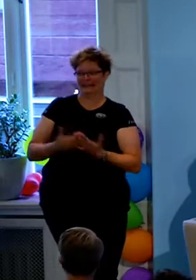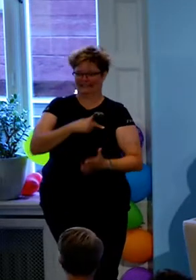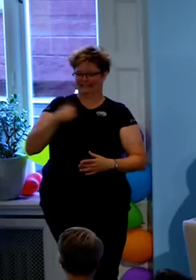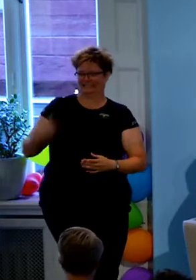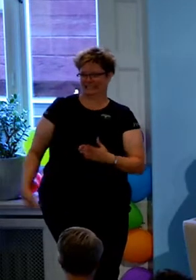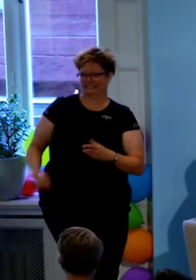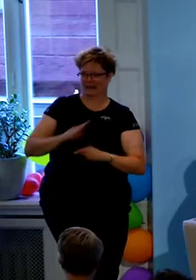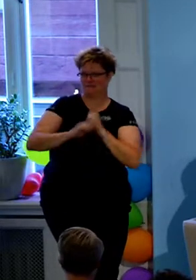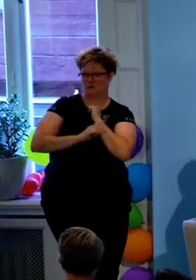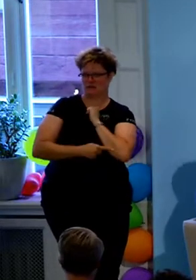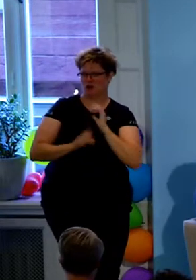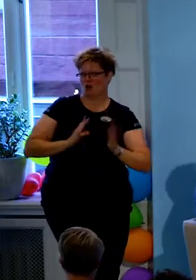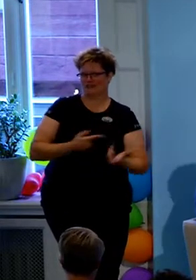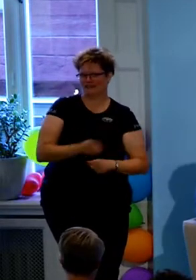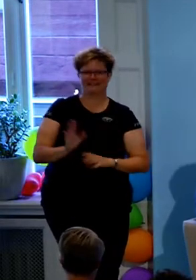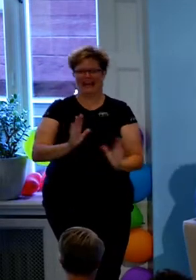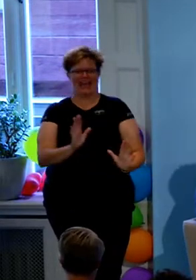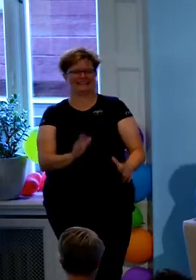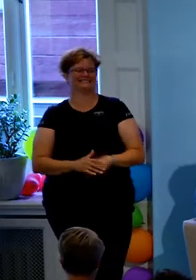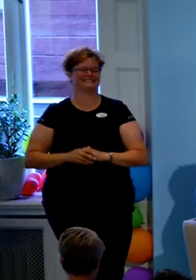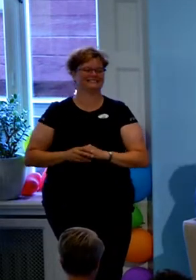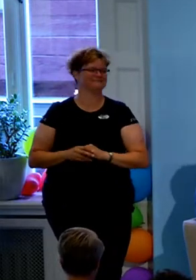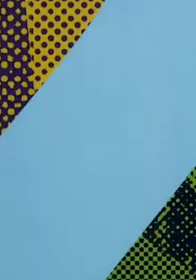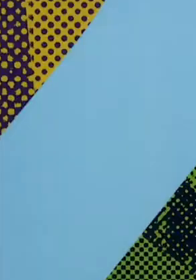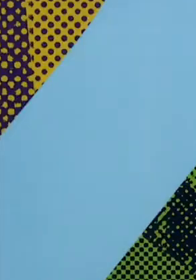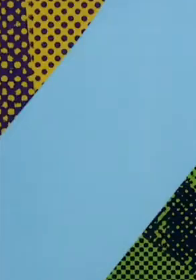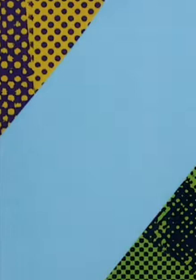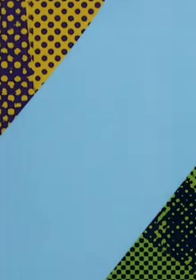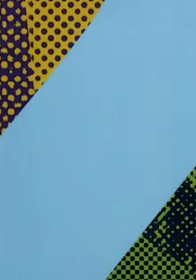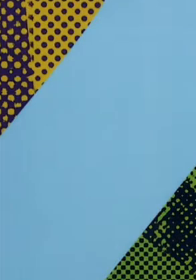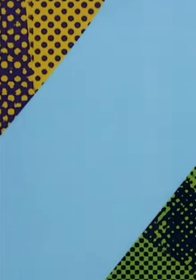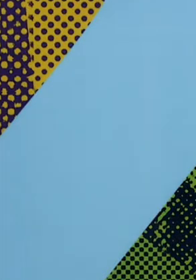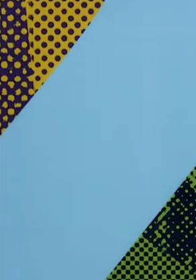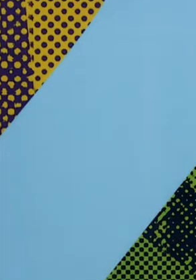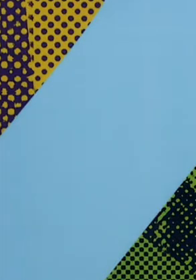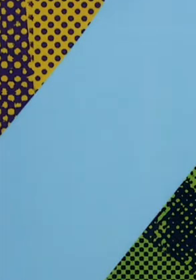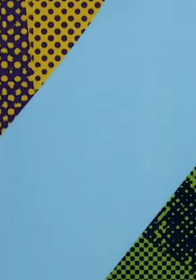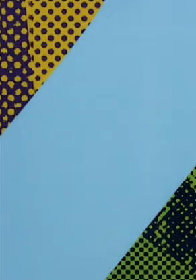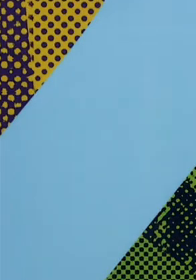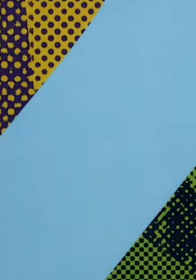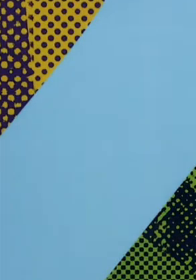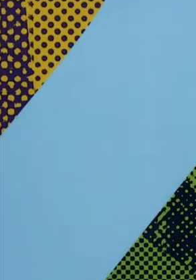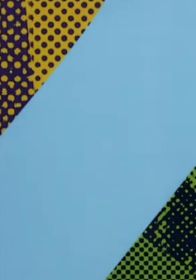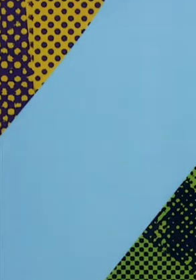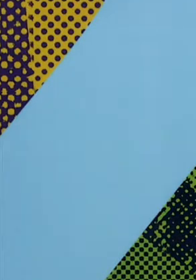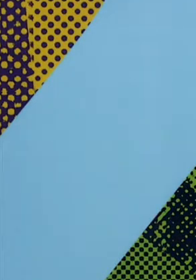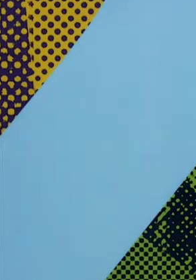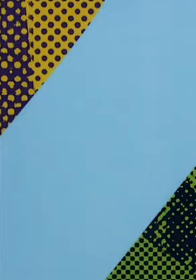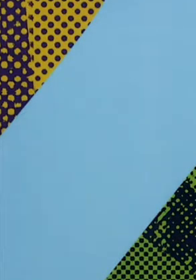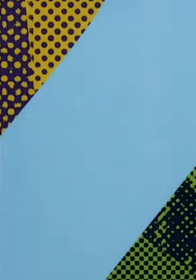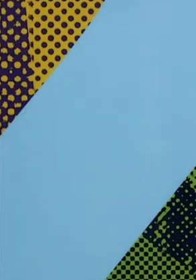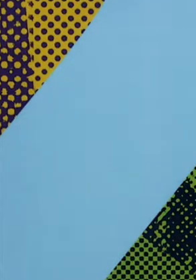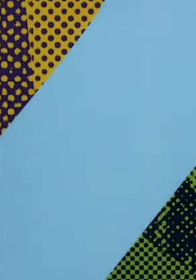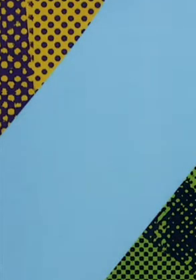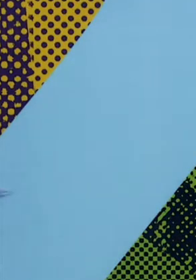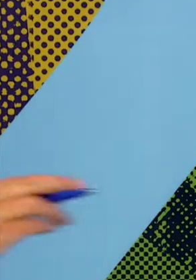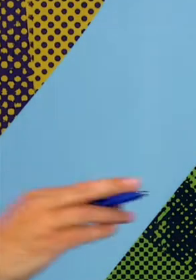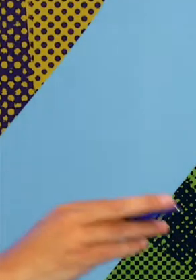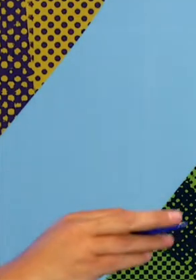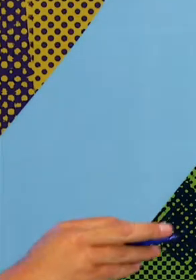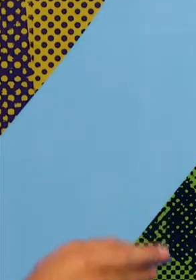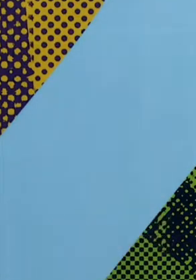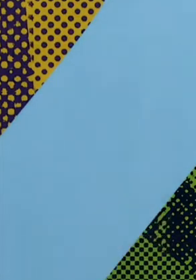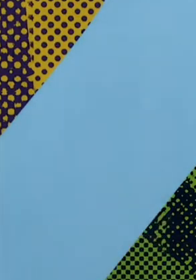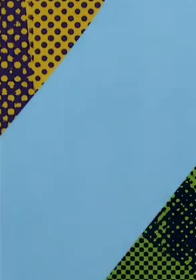modellen ni jobbar utan? Nej. Men jag tror att politiken har också faktiskt en viktig roll.